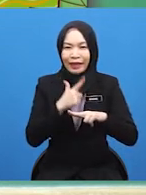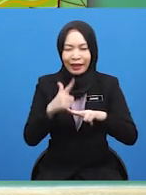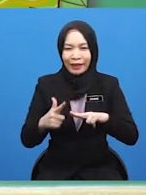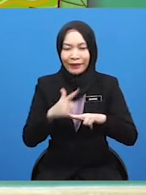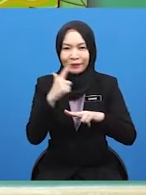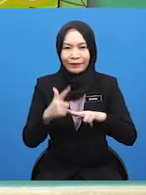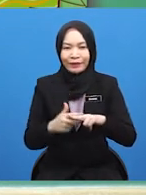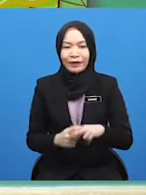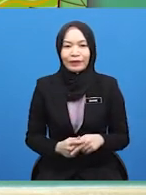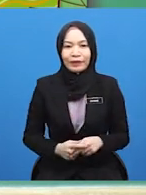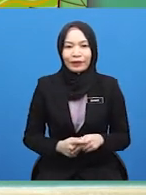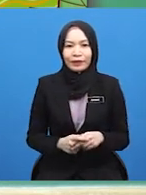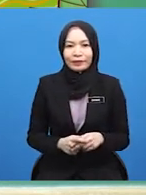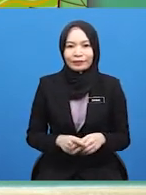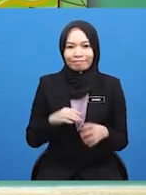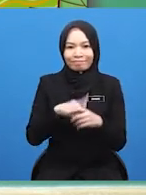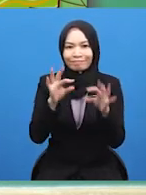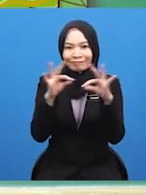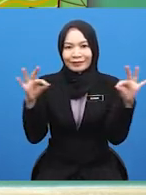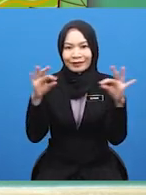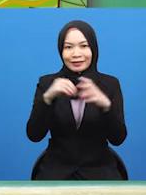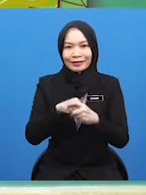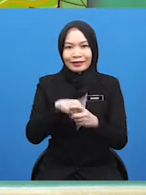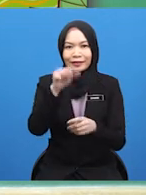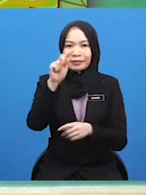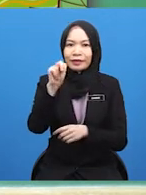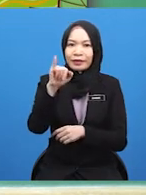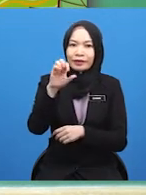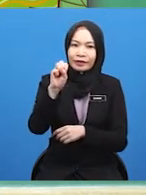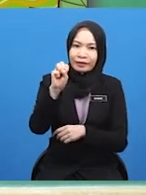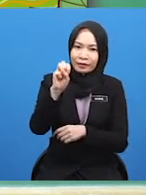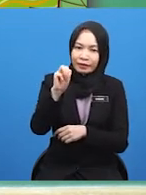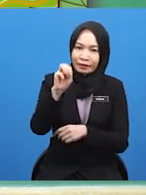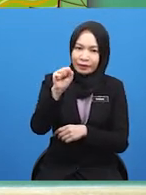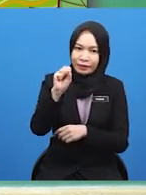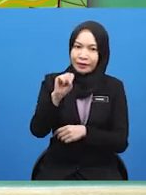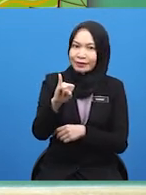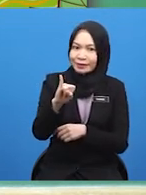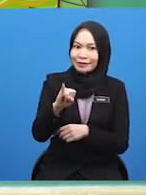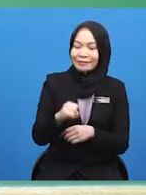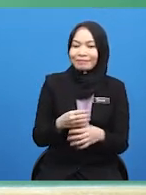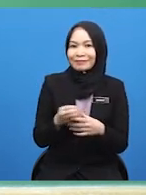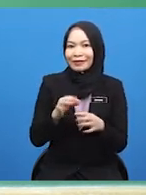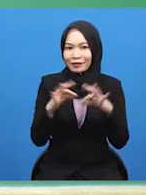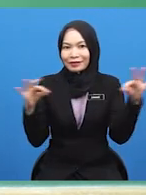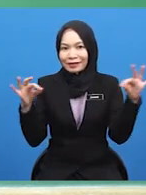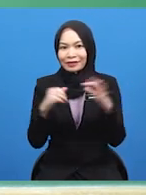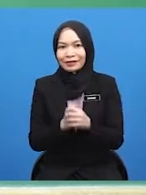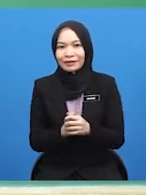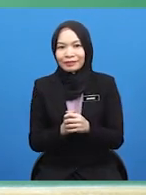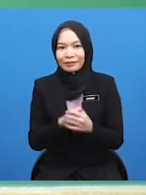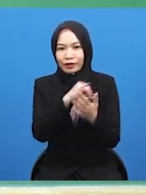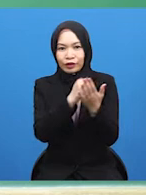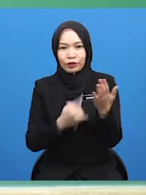Dijadikan lakaran awal dalam penghasilan filem animasi, papan cerita atau storyboard. Lukisan